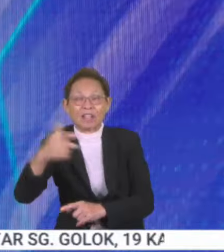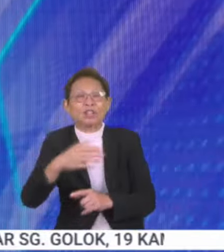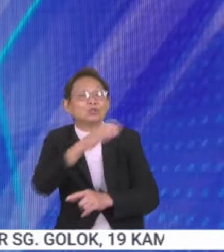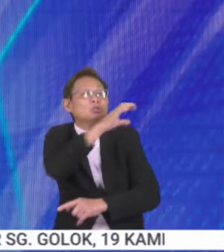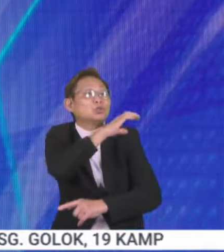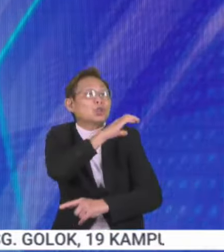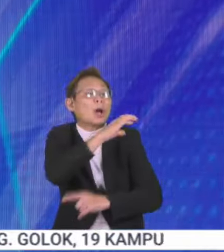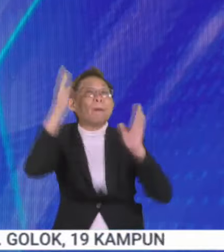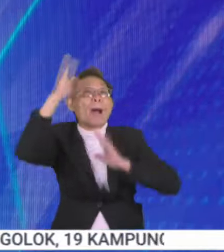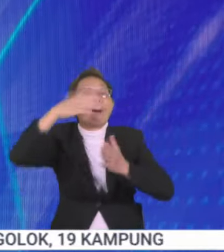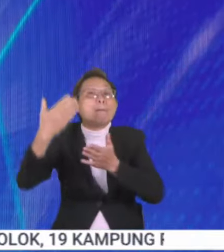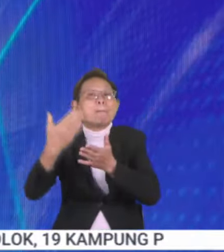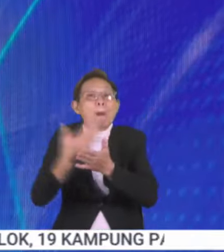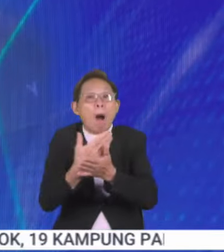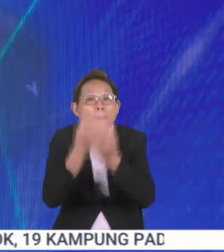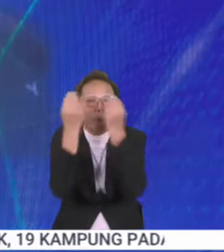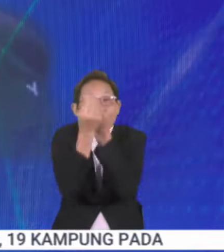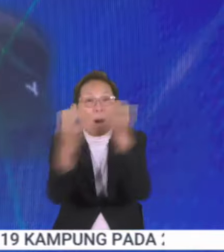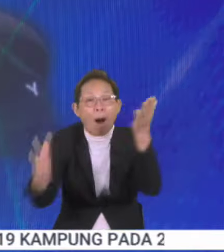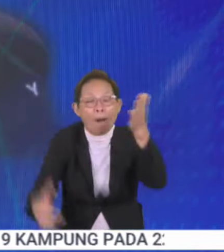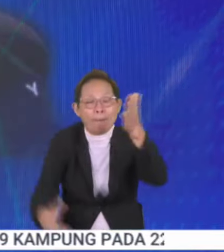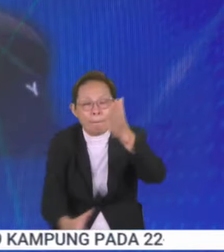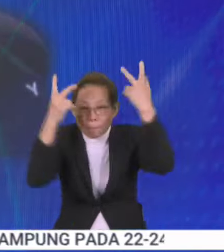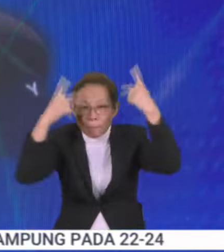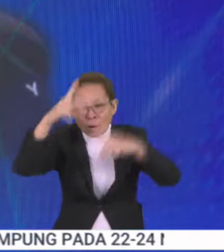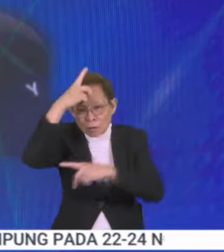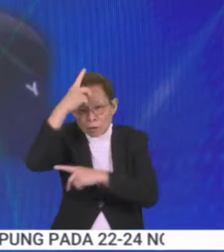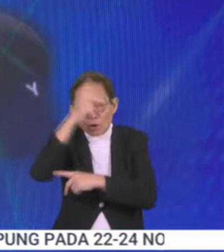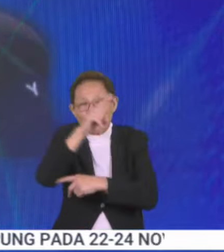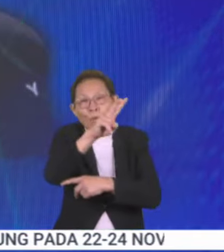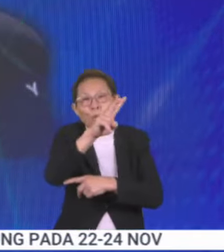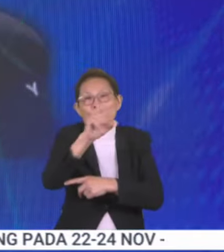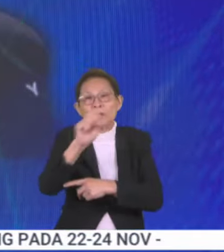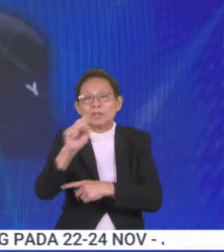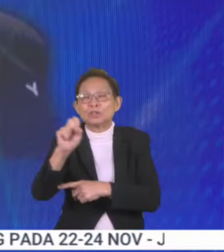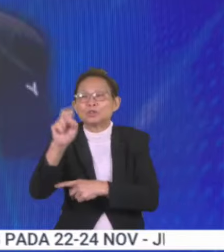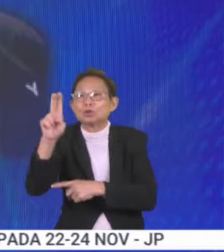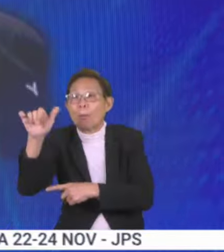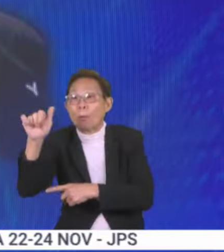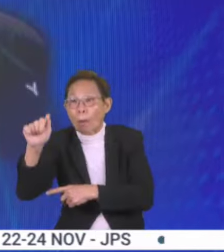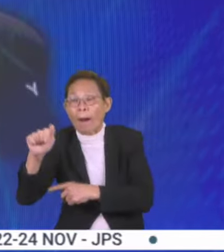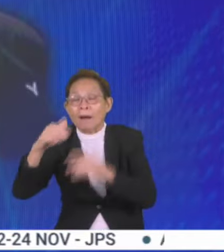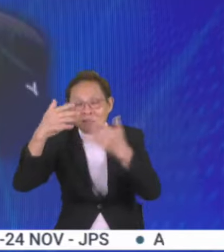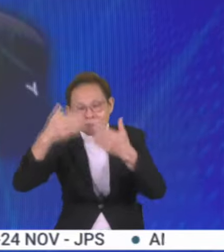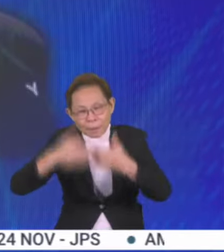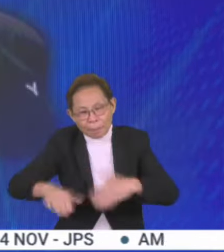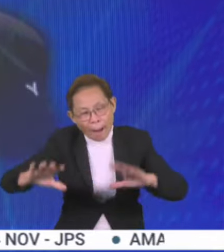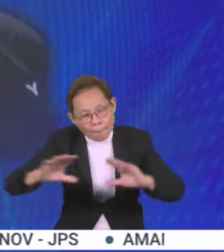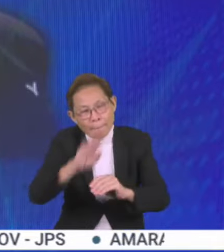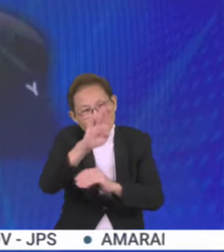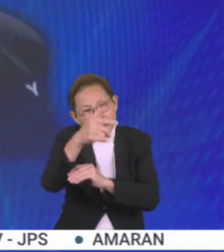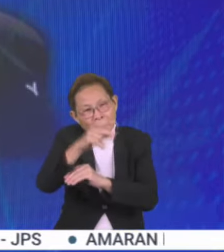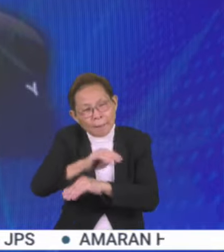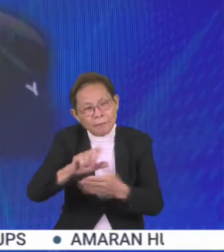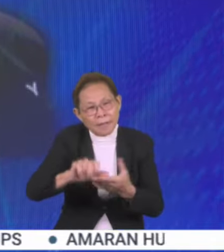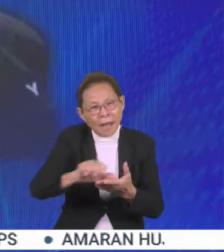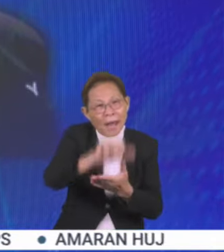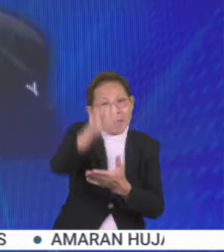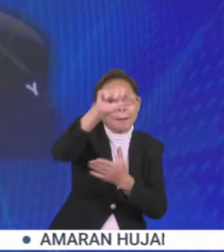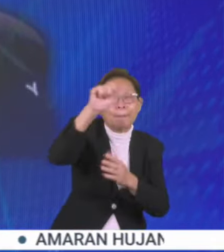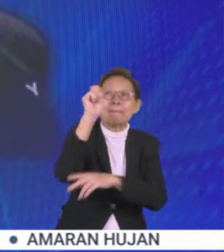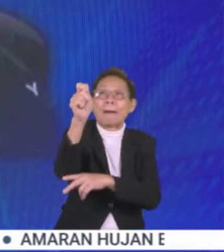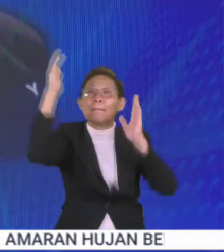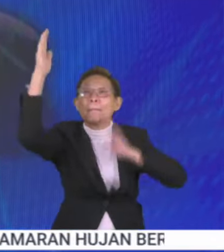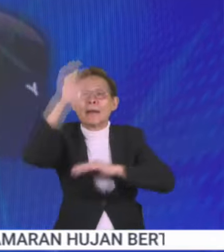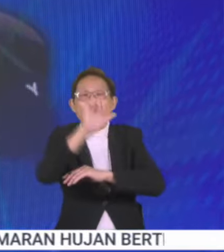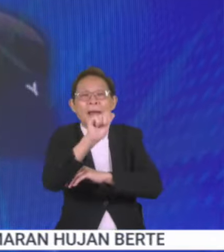yang baharu. Perkembangan itu diumum pemangku Presiden Dato' V. Subramaniam selepas mesyuarat majlis BM di Akademi